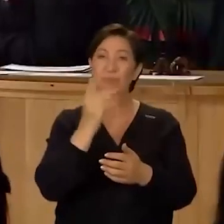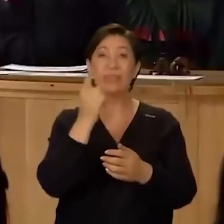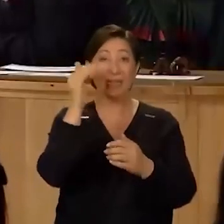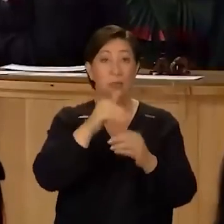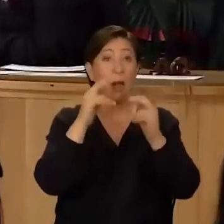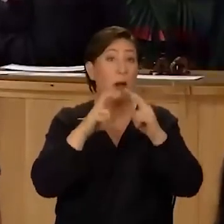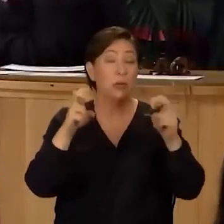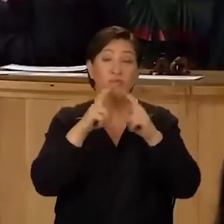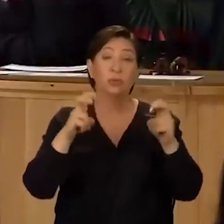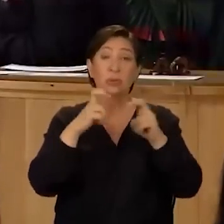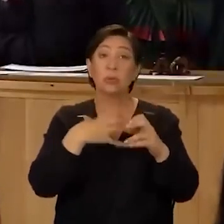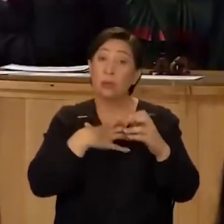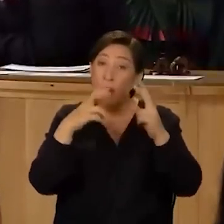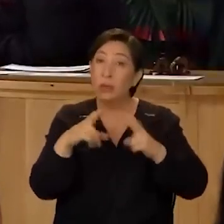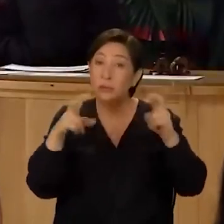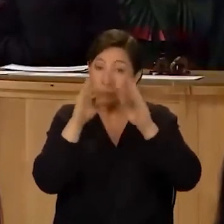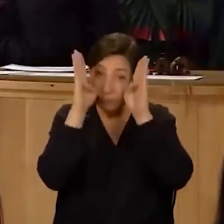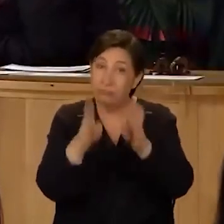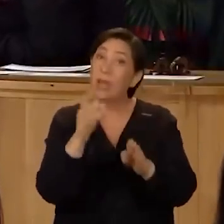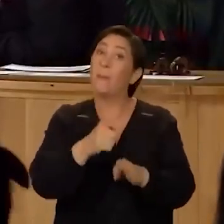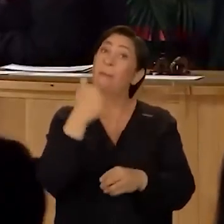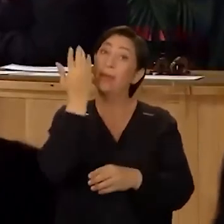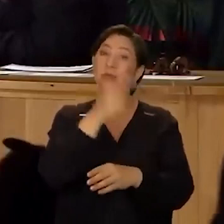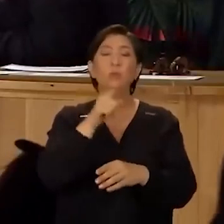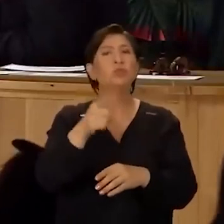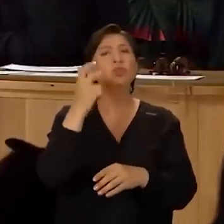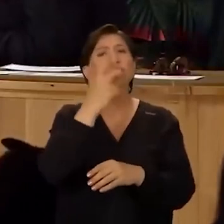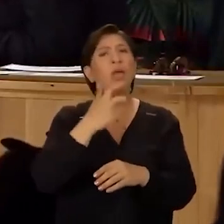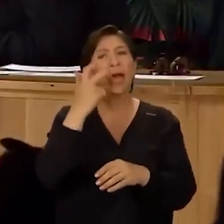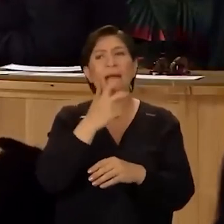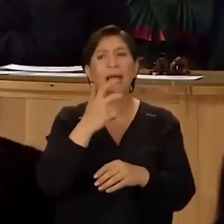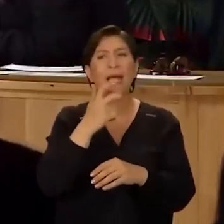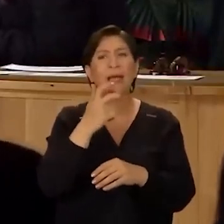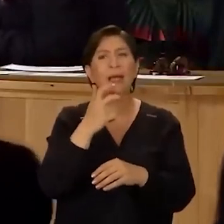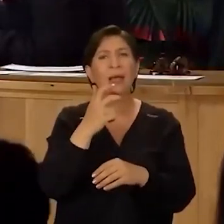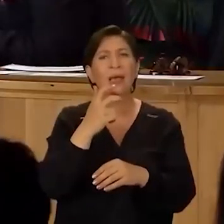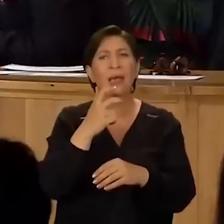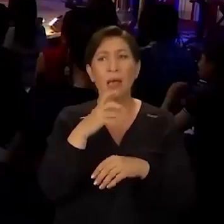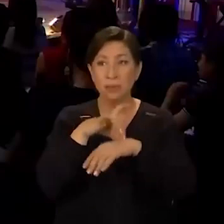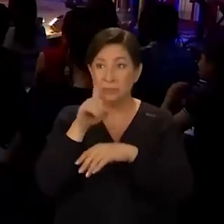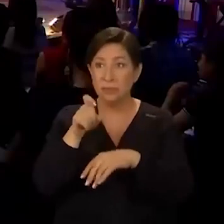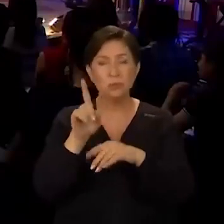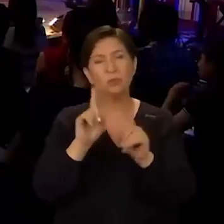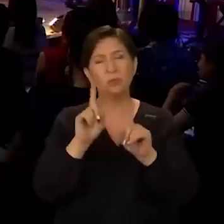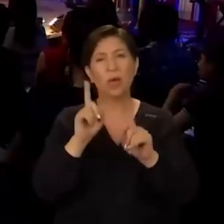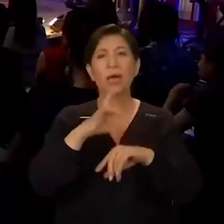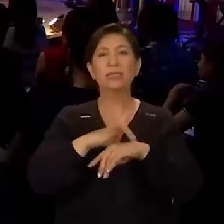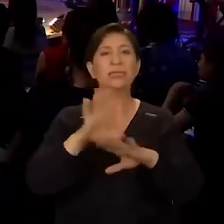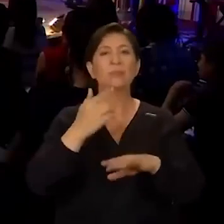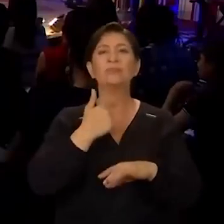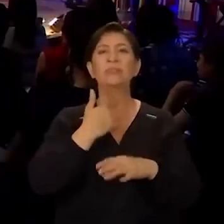inanılmaz kendini araştırmalara göre İşte bu şarkıyı kim hasta mısın